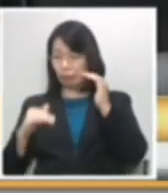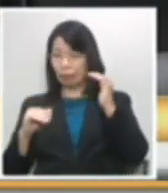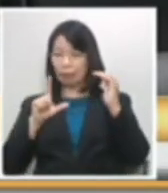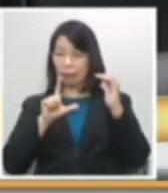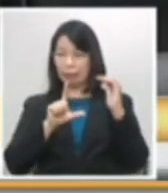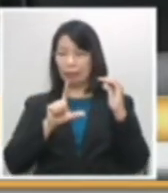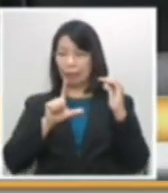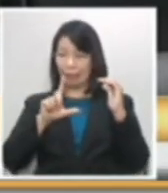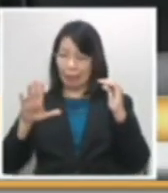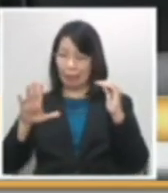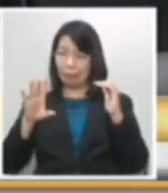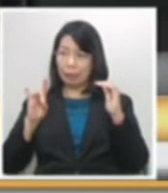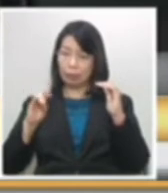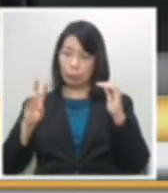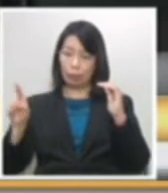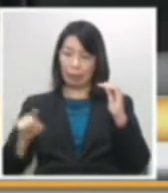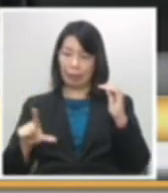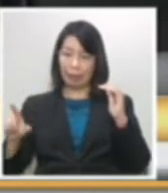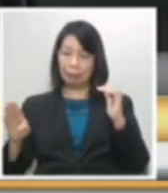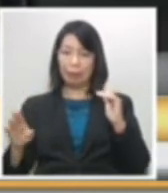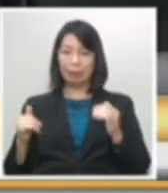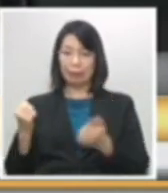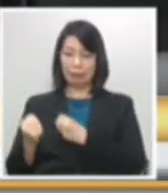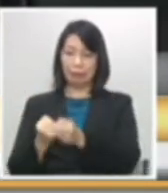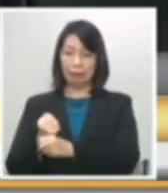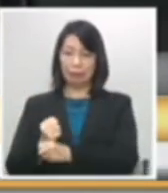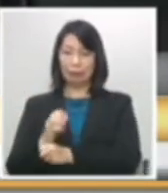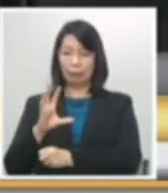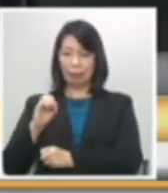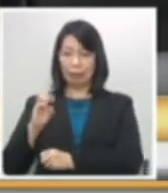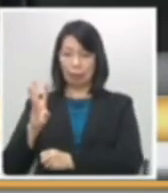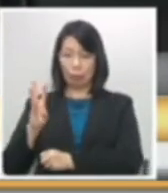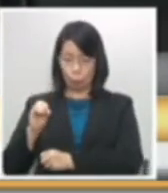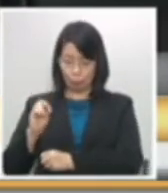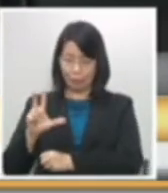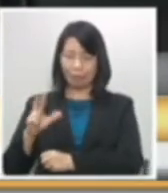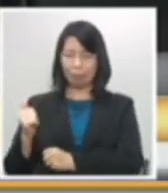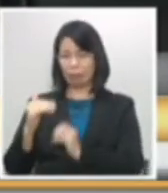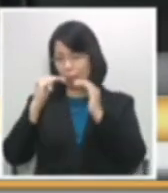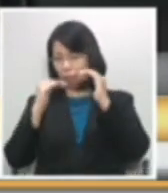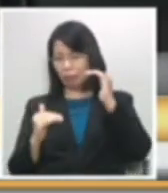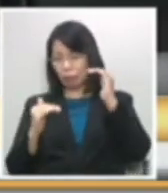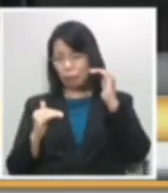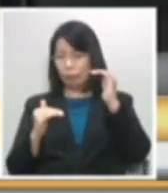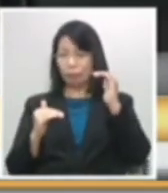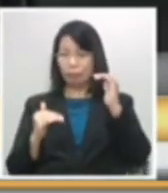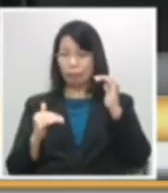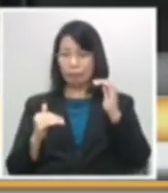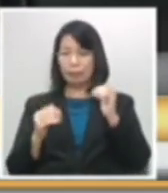1,886.9 ล้านบาทในปีพ.ศ. 2563ลดลงไปถึง